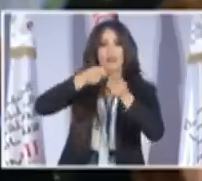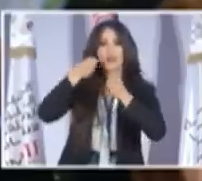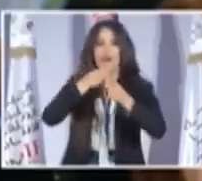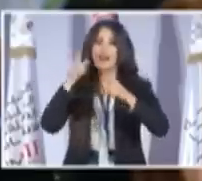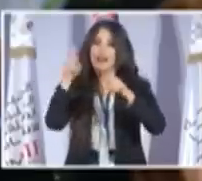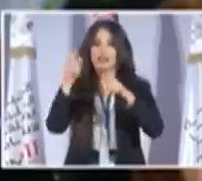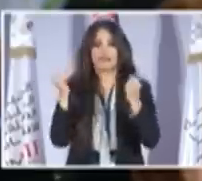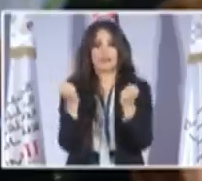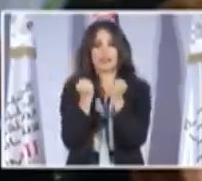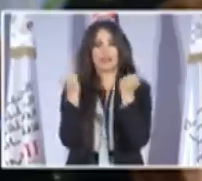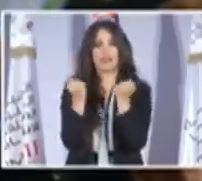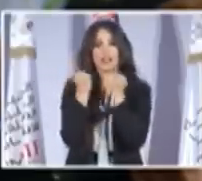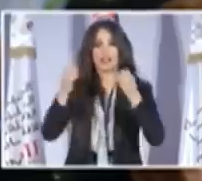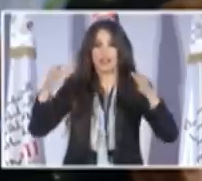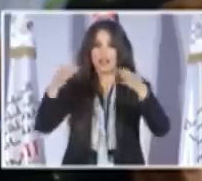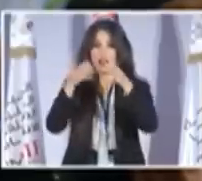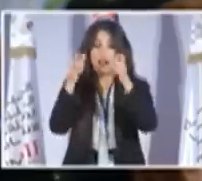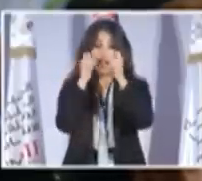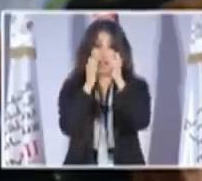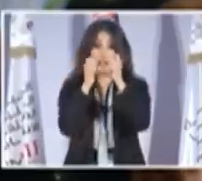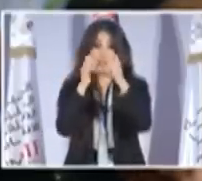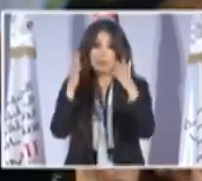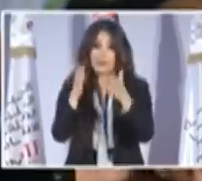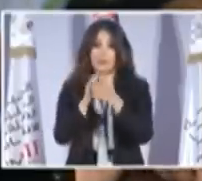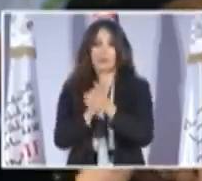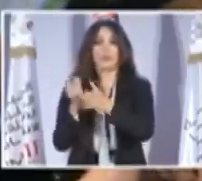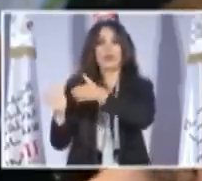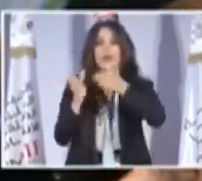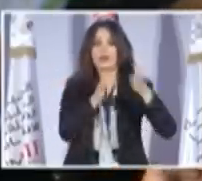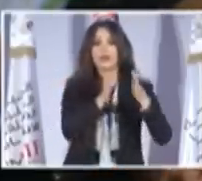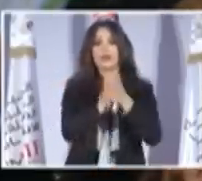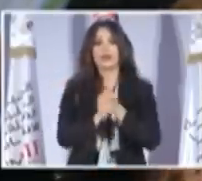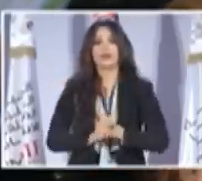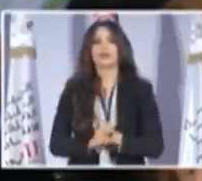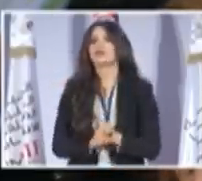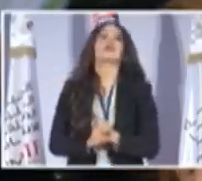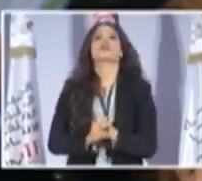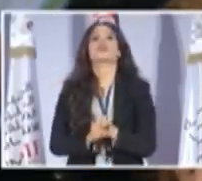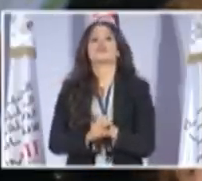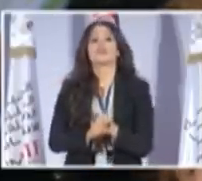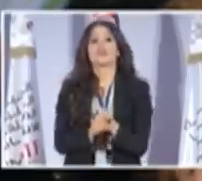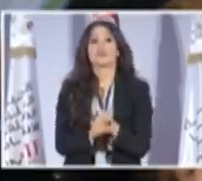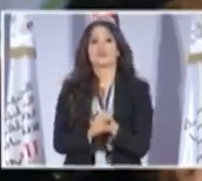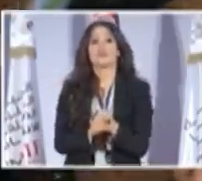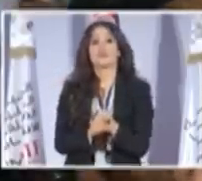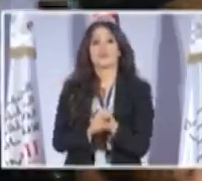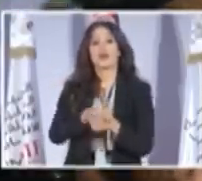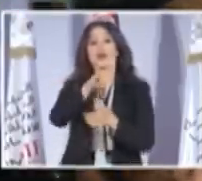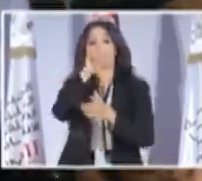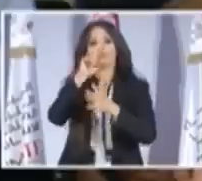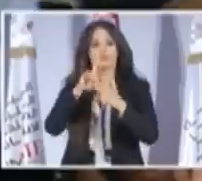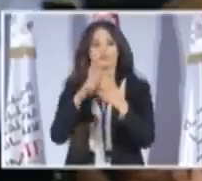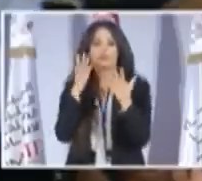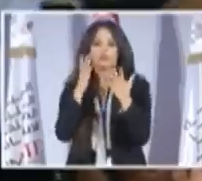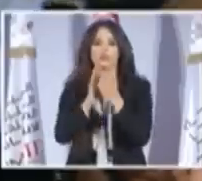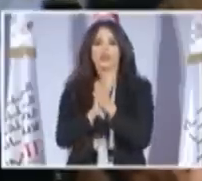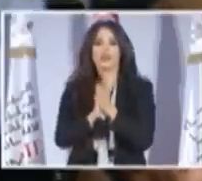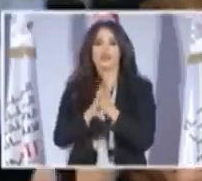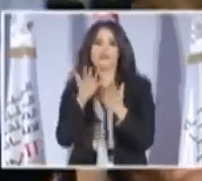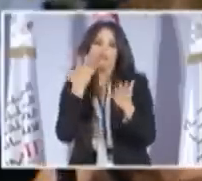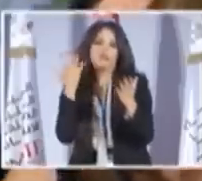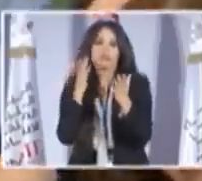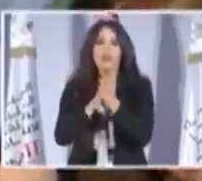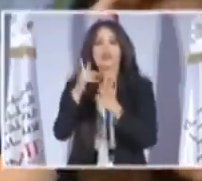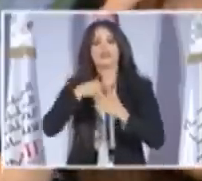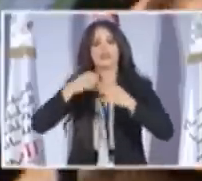بال اشعار السياسي في بعض وسائل الاعلام سؤال اخير اه شخصيا لا اشكك في استقلاليتك